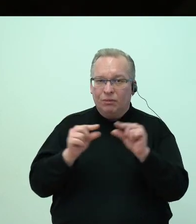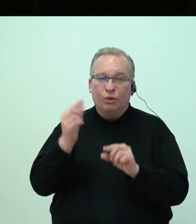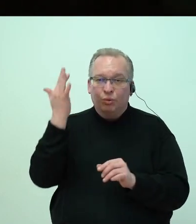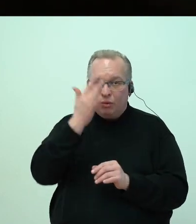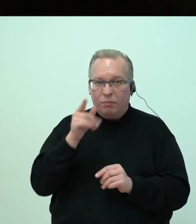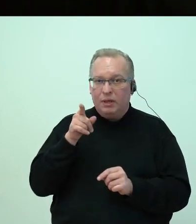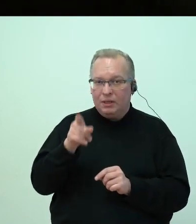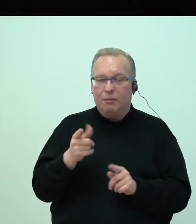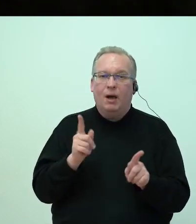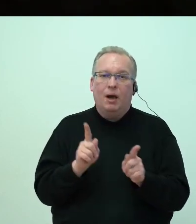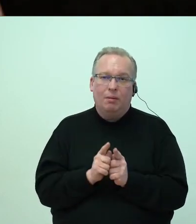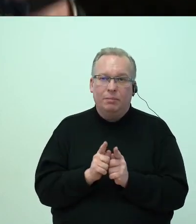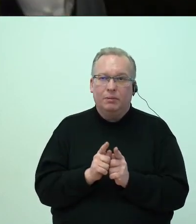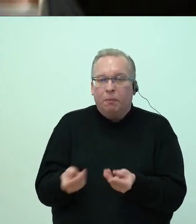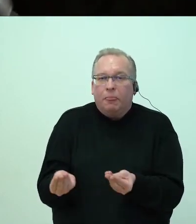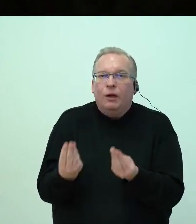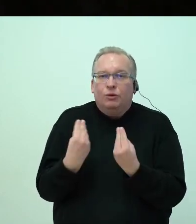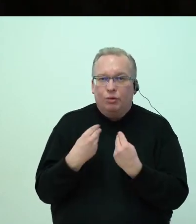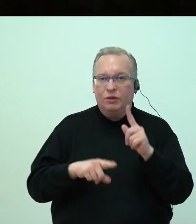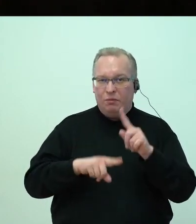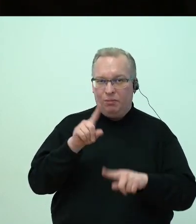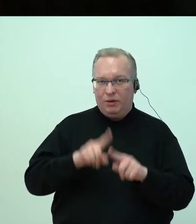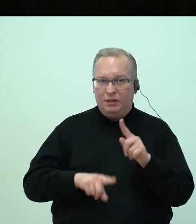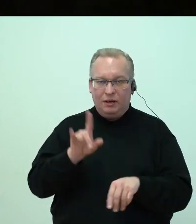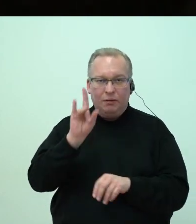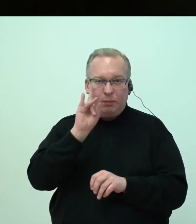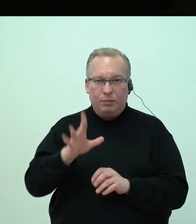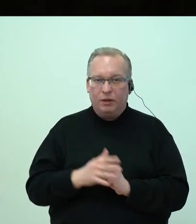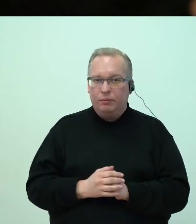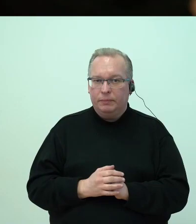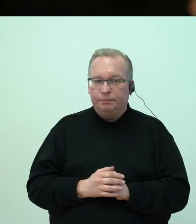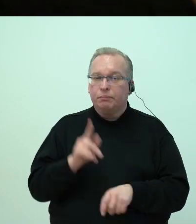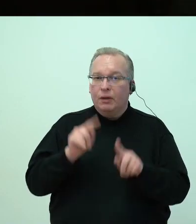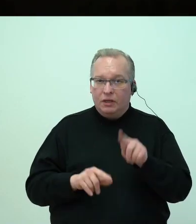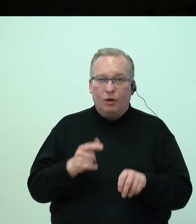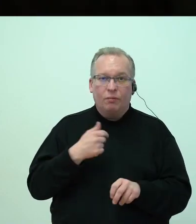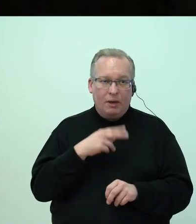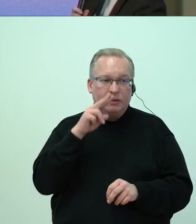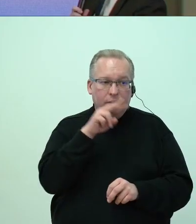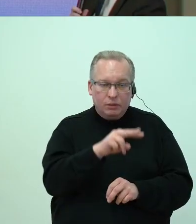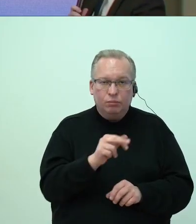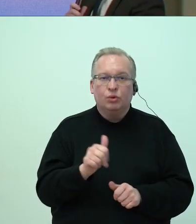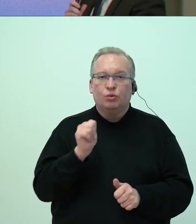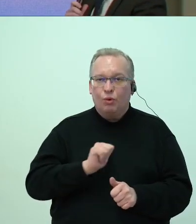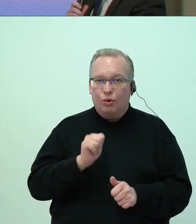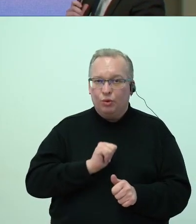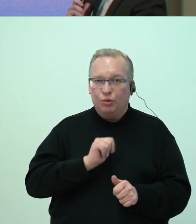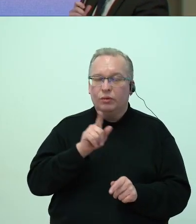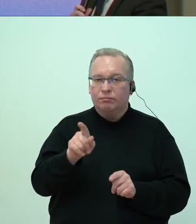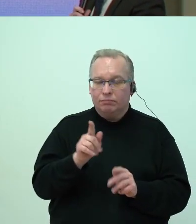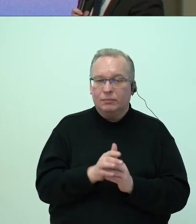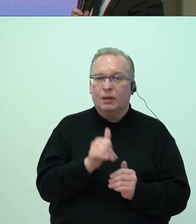jam padidins, sakykime, tą politinį kapitalą. Ir jeigu pažvelgtumėte į žmonių komentarus,